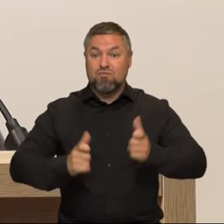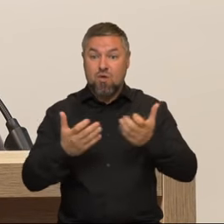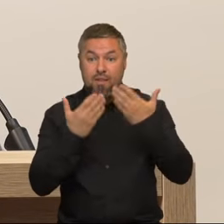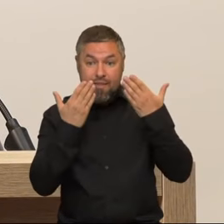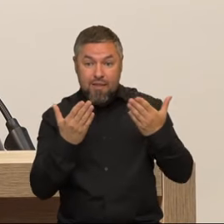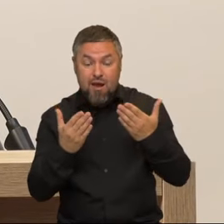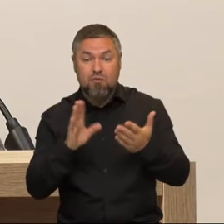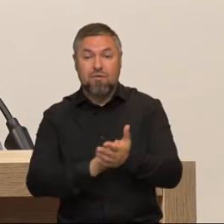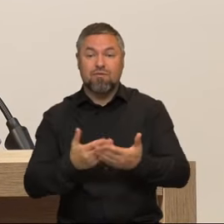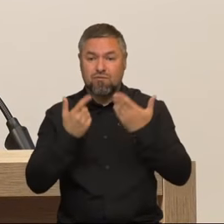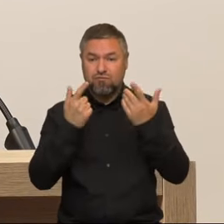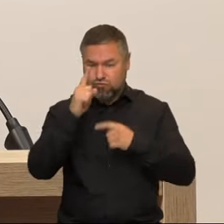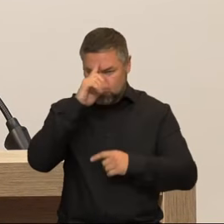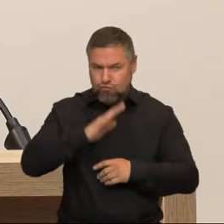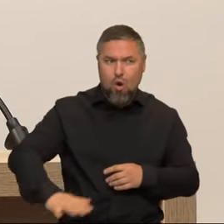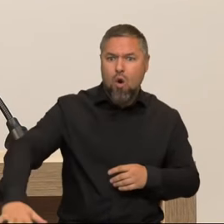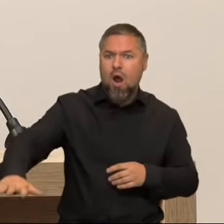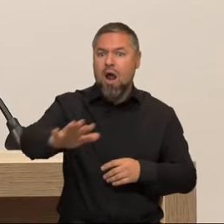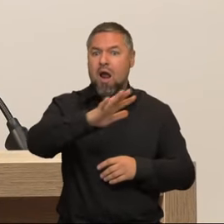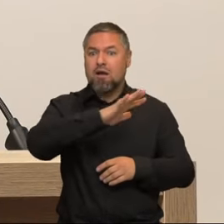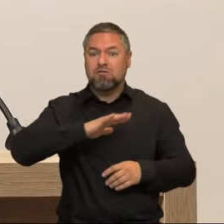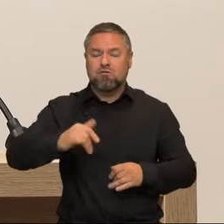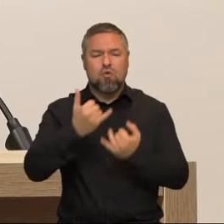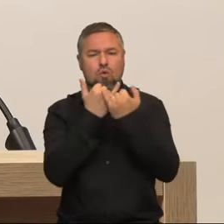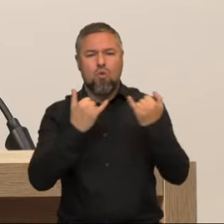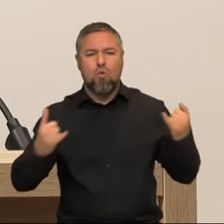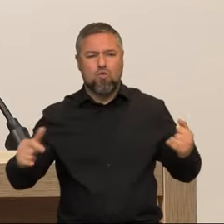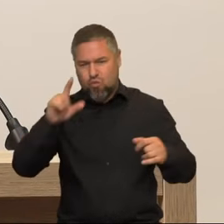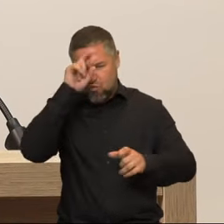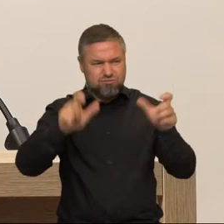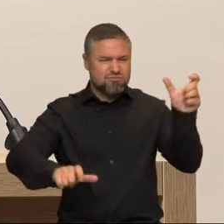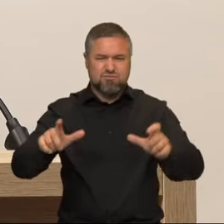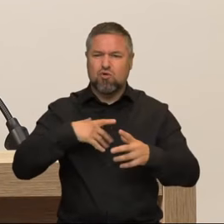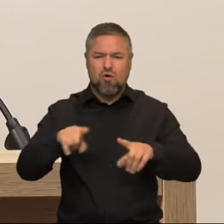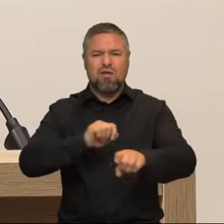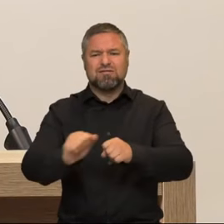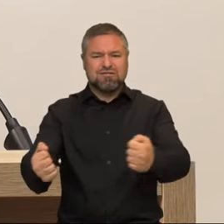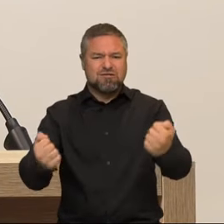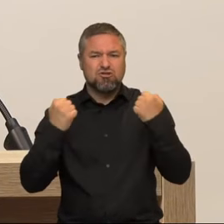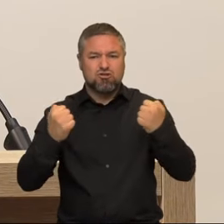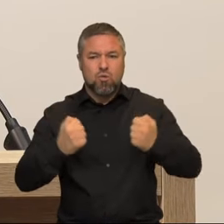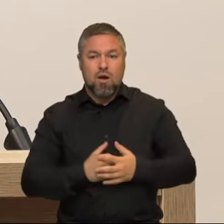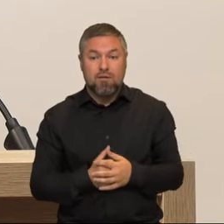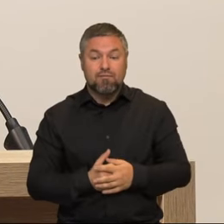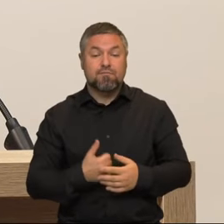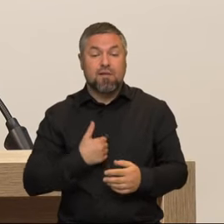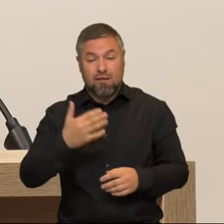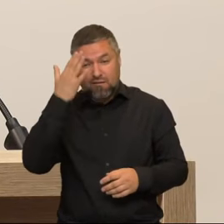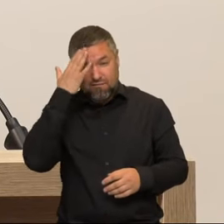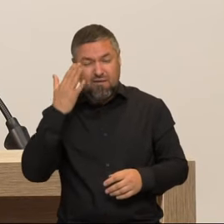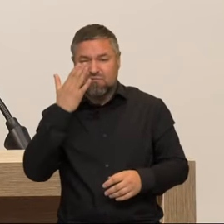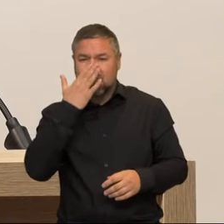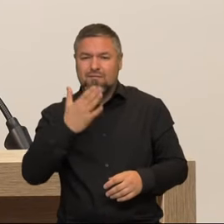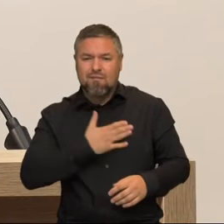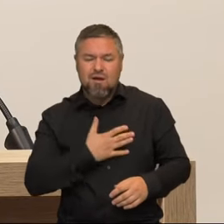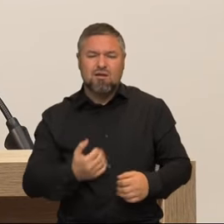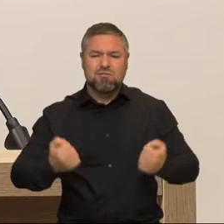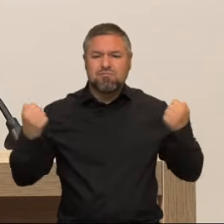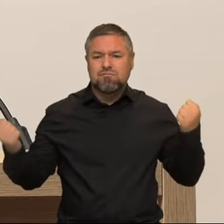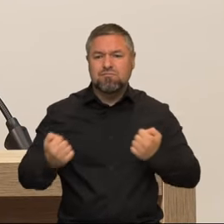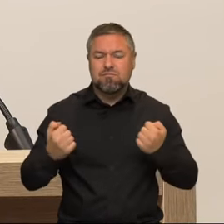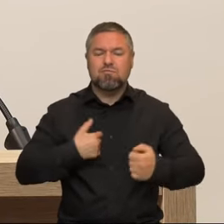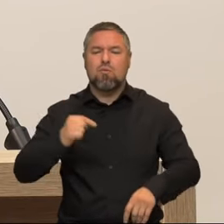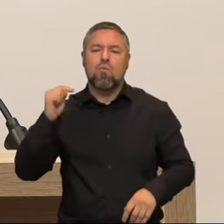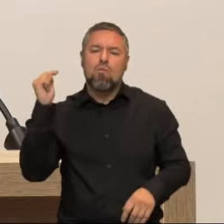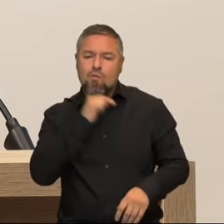tak i w przypadku społeczeństwa, różnorodność jest siłą. Wierzę, że dzięki naszej pasji i zaangażowaniu